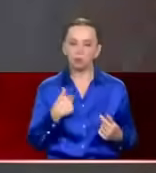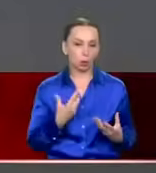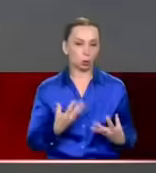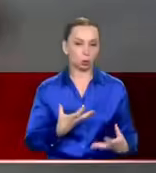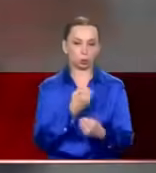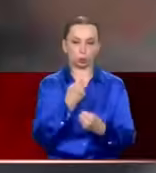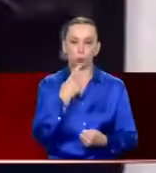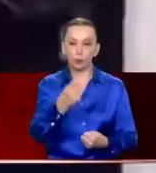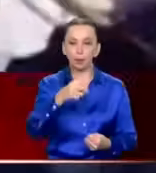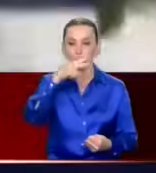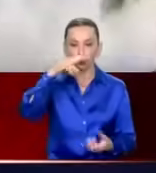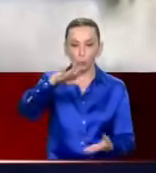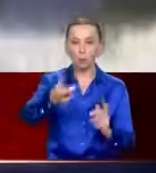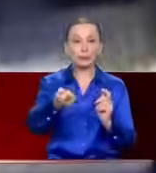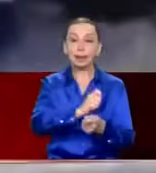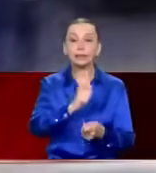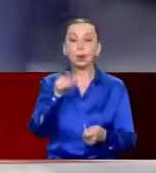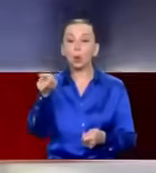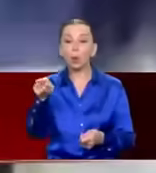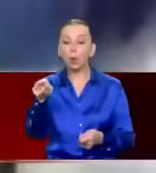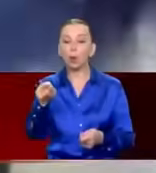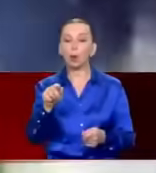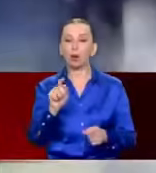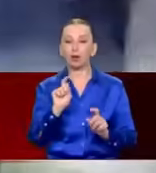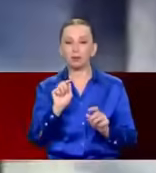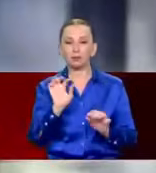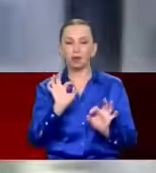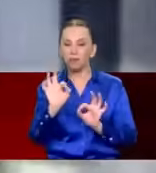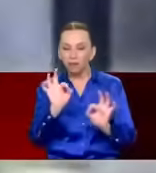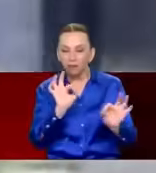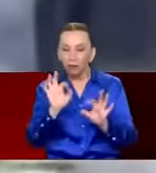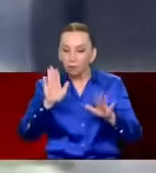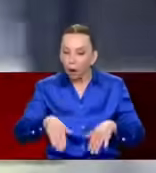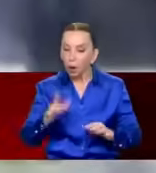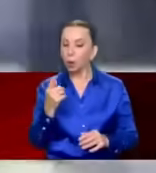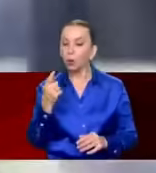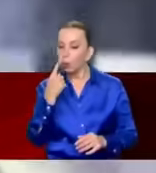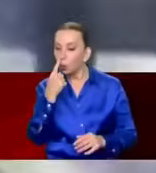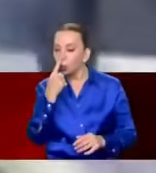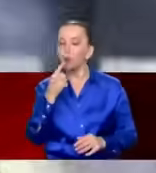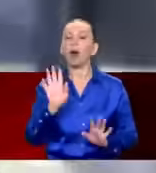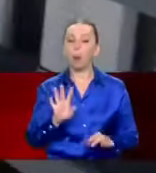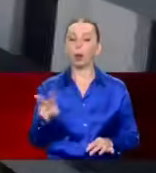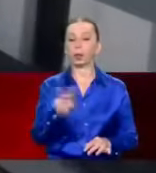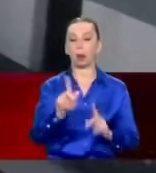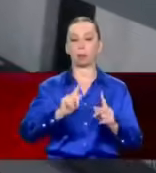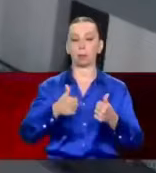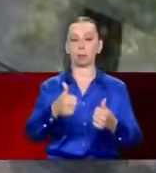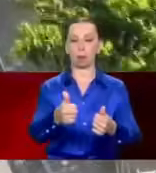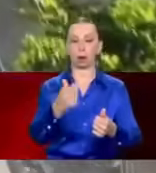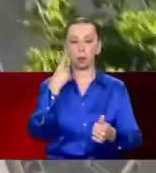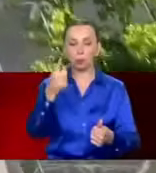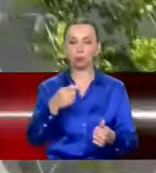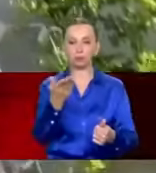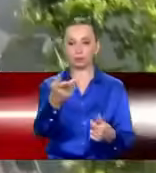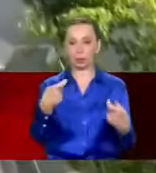dedi. Tüpü değiştiren kişi ise sızıntı kontrolü yaptığını öne sürdü. İkisi de adliyeye sevk edildi. Yeni günde